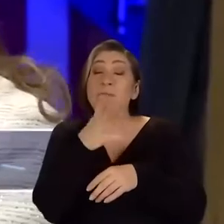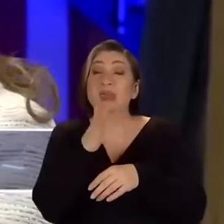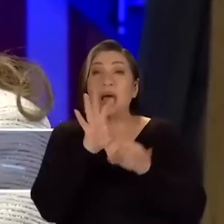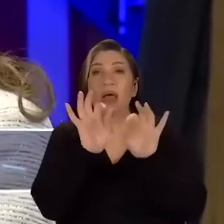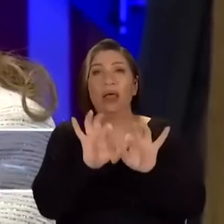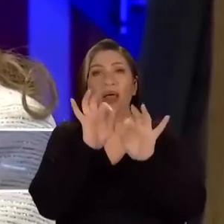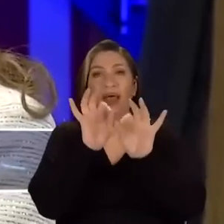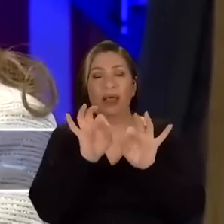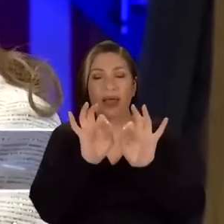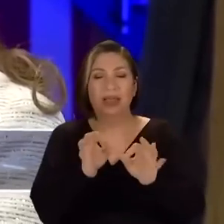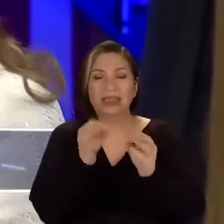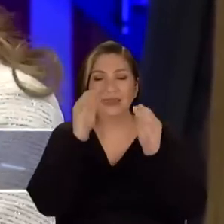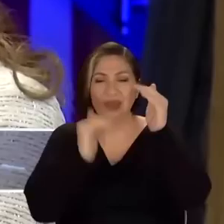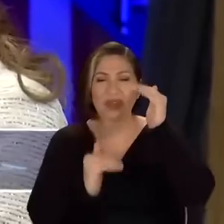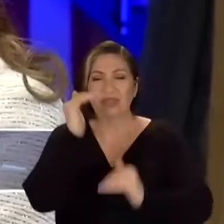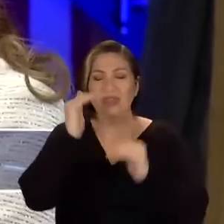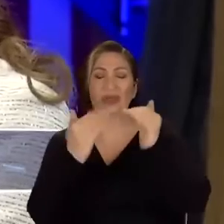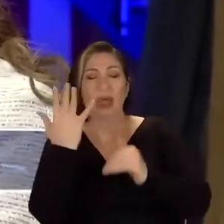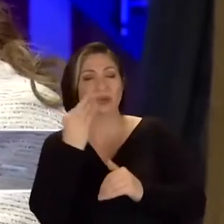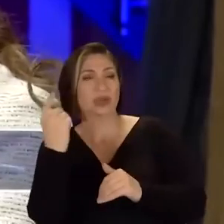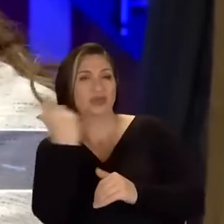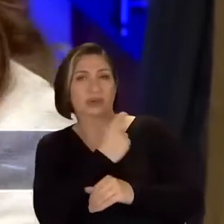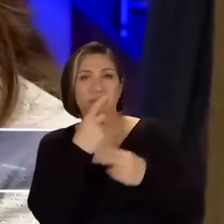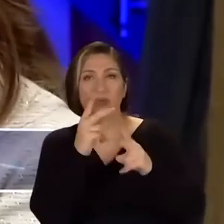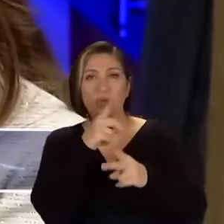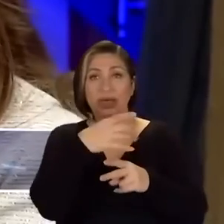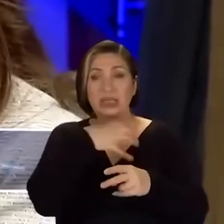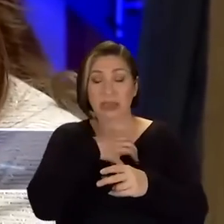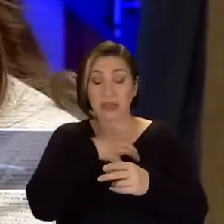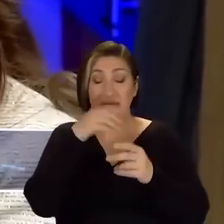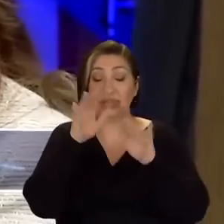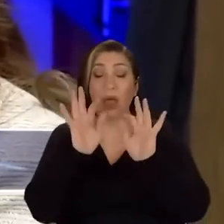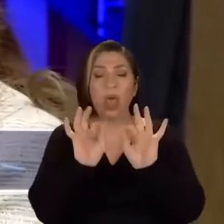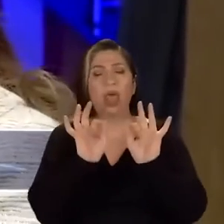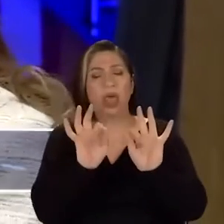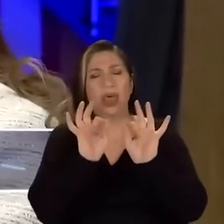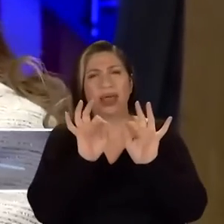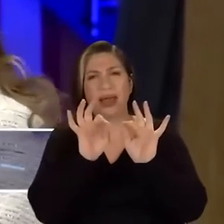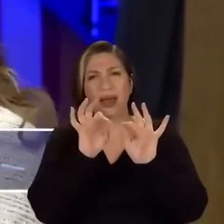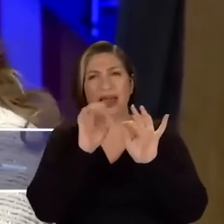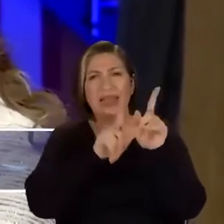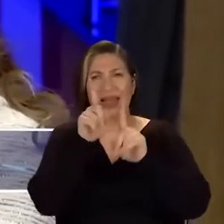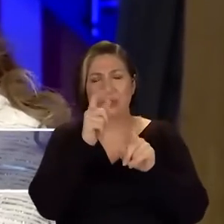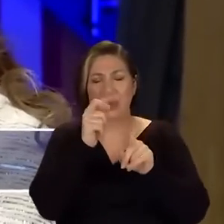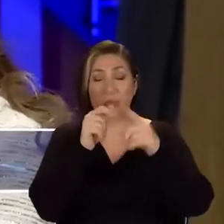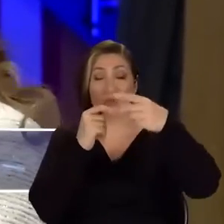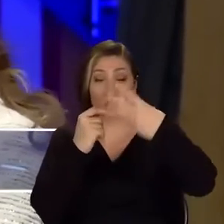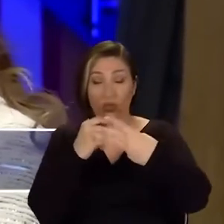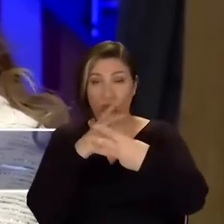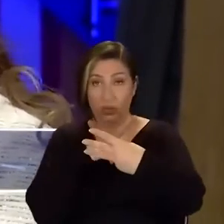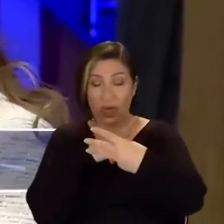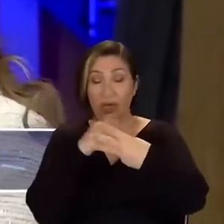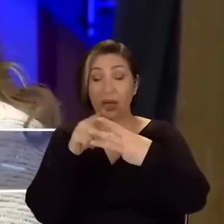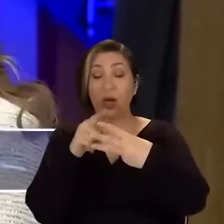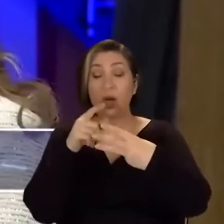sabit kripto parayla daha rahat cevaplardık. Sabit kripto paralar, bunlar da kendi içinde üçe ayrılıyor temelde. Birinci grubu